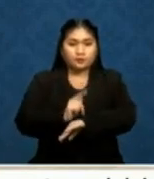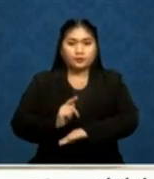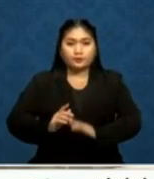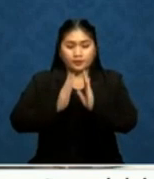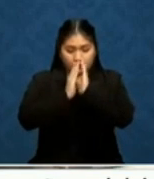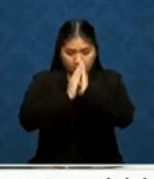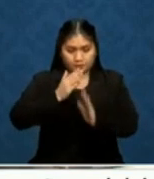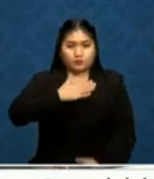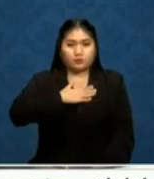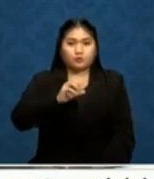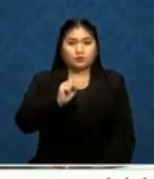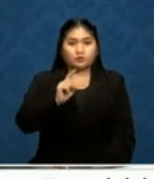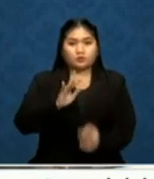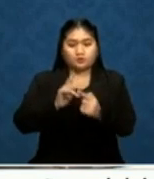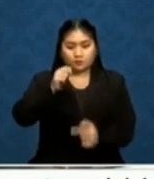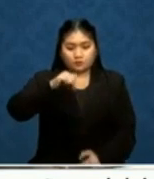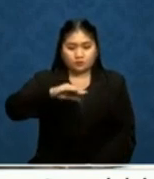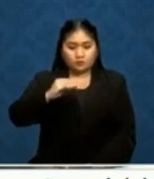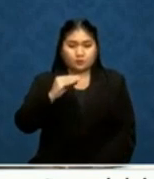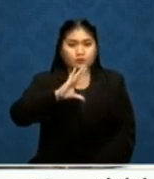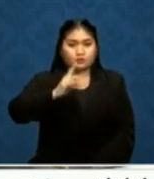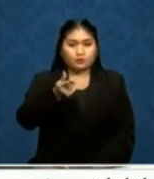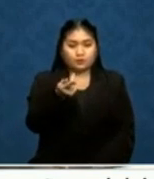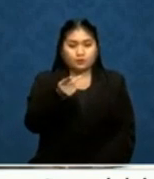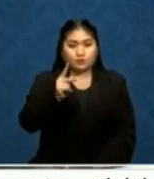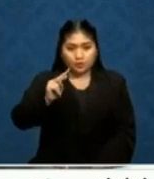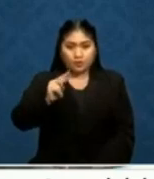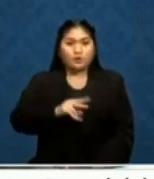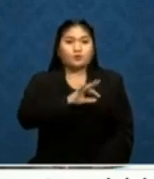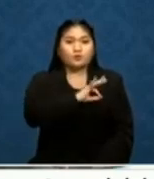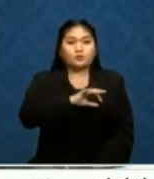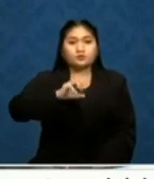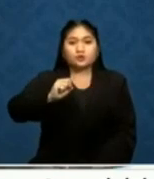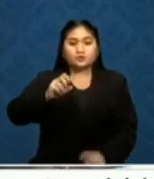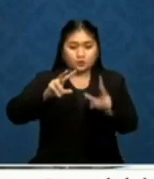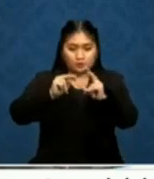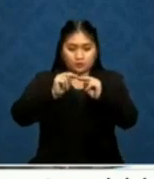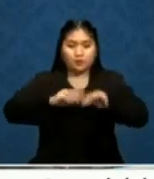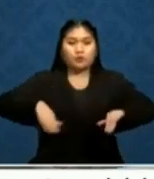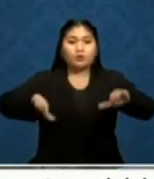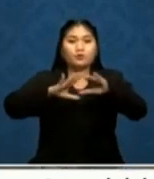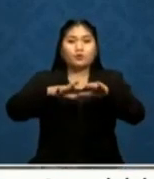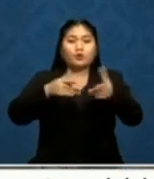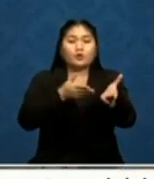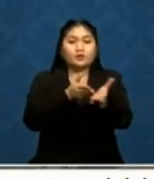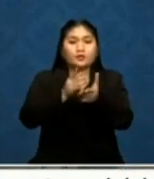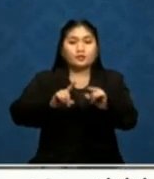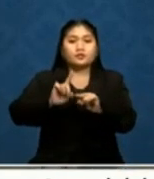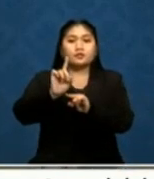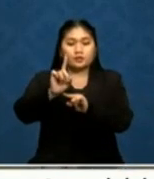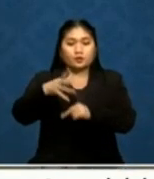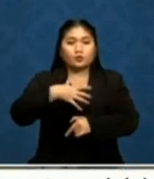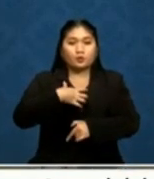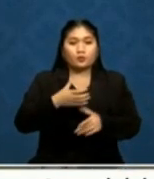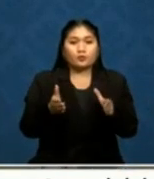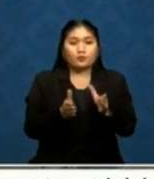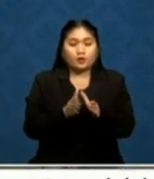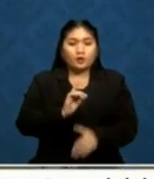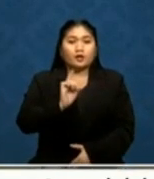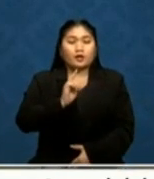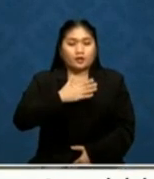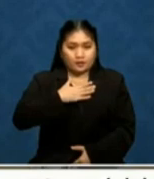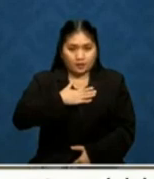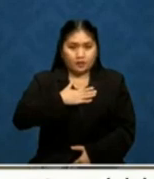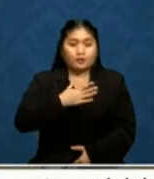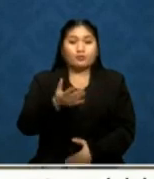พกับผมนายสุภโชคศรีสุขจรสมาชิกสภาผู้แทนราษฎรจังหวัดนครปฐมเขตเลือกตั้งที่1พรรคชาติไทยพัฒนาครับในสัดส่วนพรรคชา